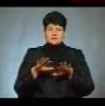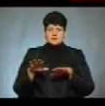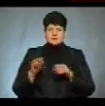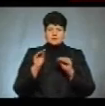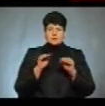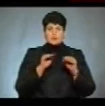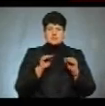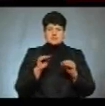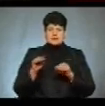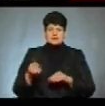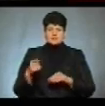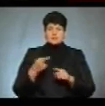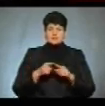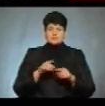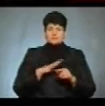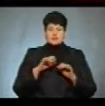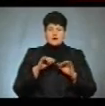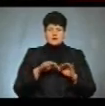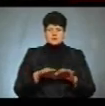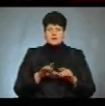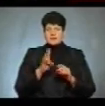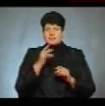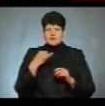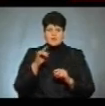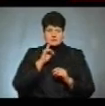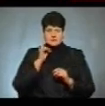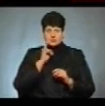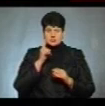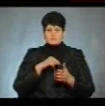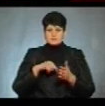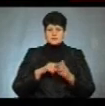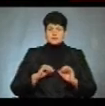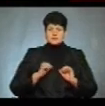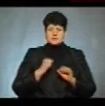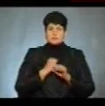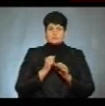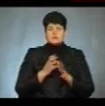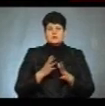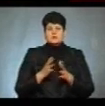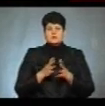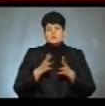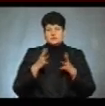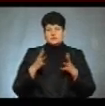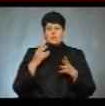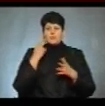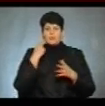в Тернополі. Так відбувалась акція «Найзеленіше місто». Стараємося робити щось, щоб покращили наше